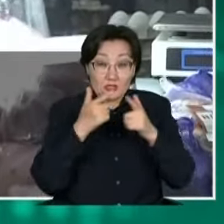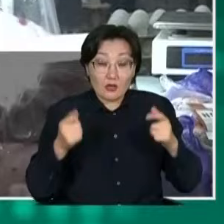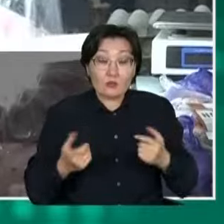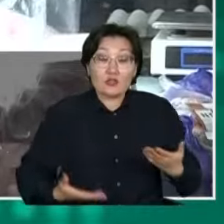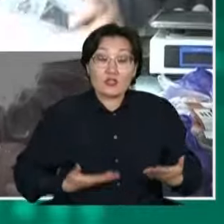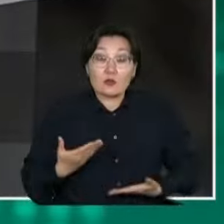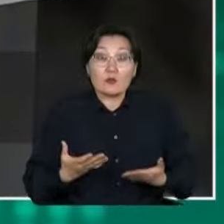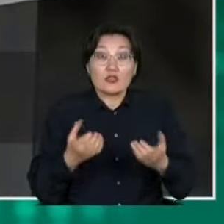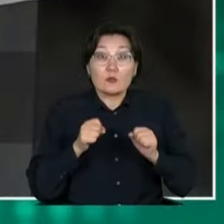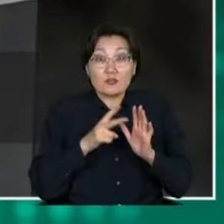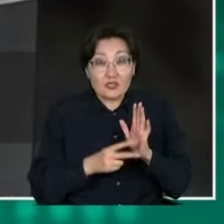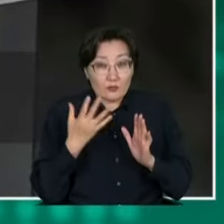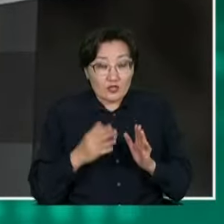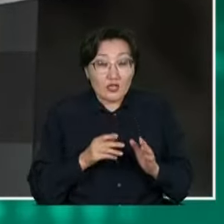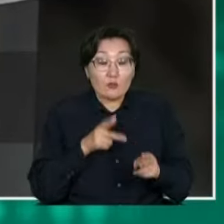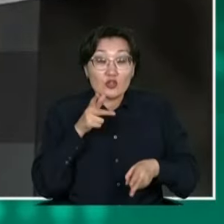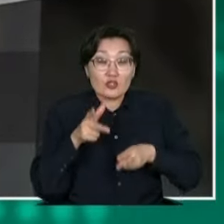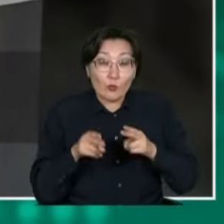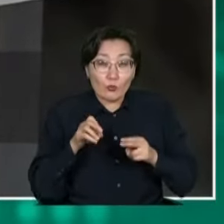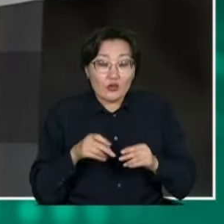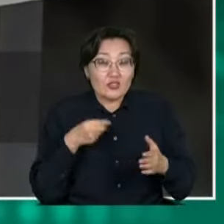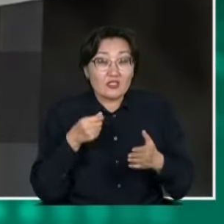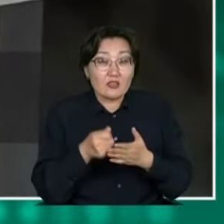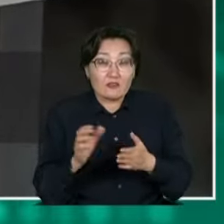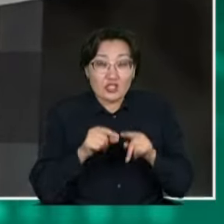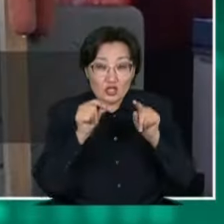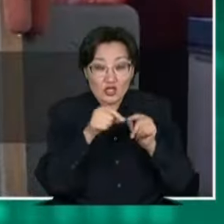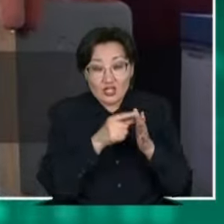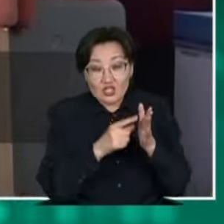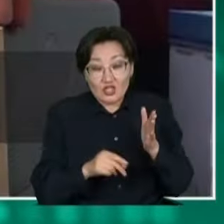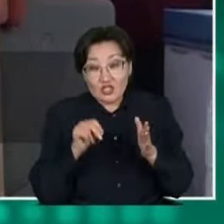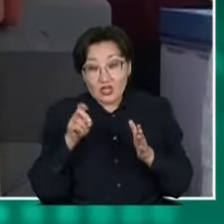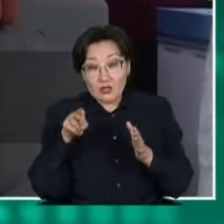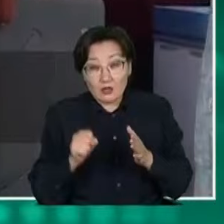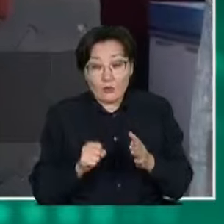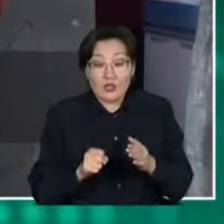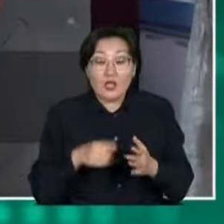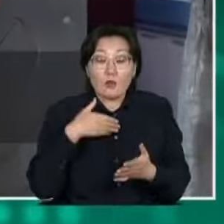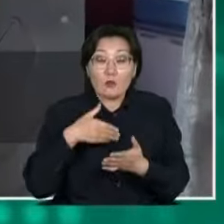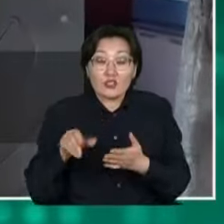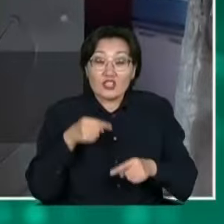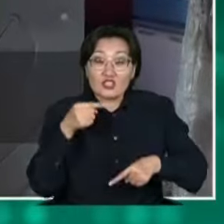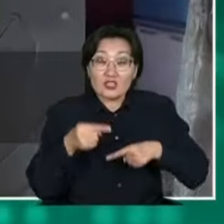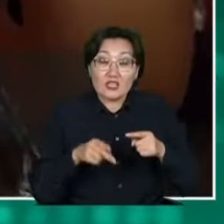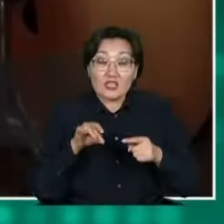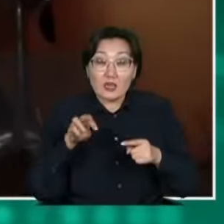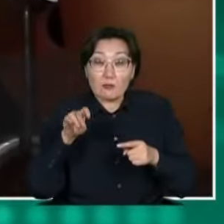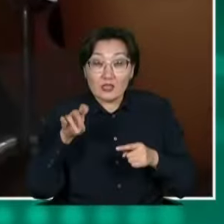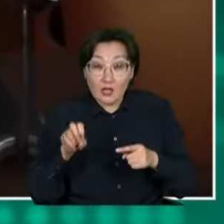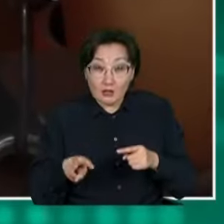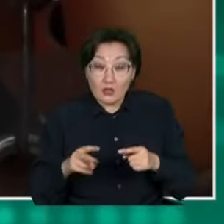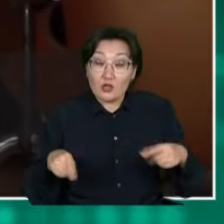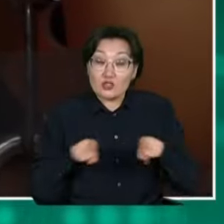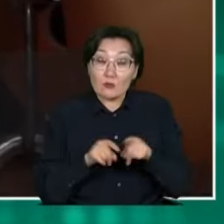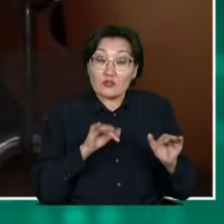жителей поступило 75 обращений по невыдаче чека и отказу оплаты через посттерминал. Специалисты напомнили, что за